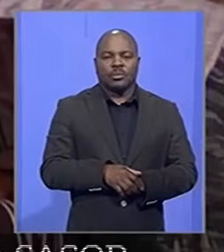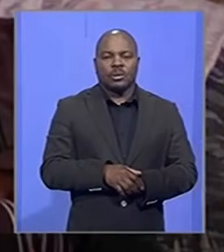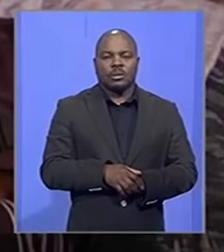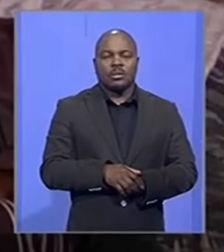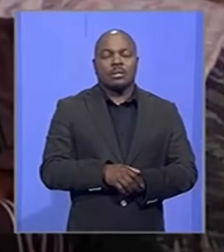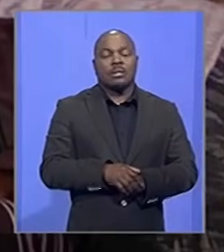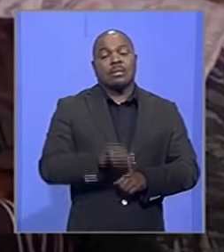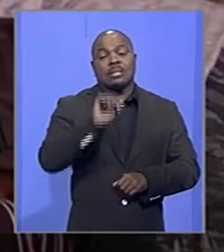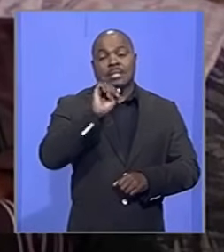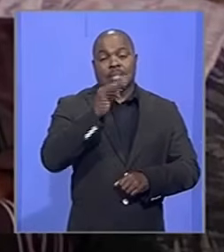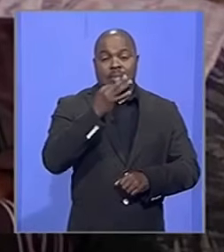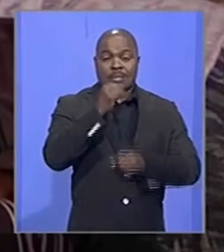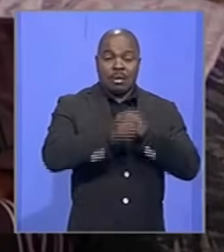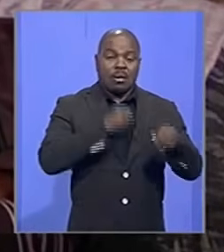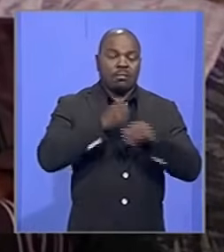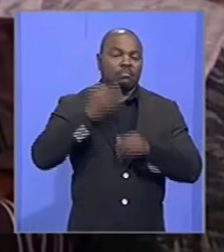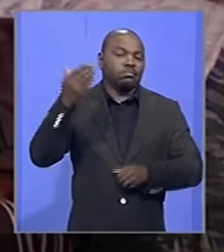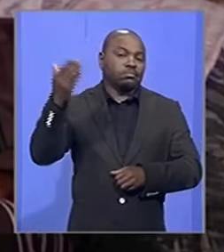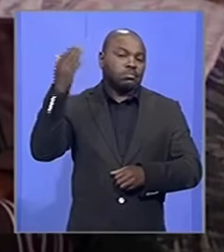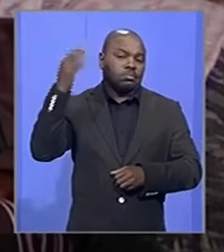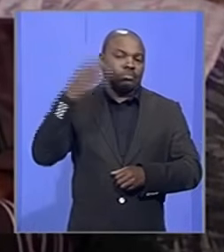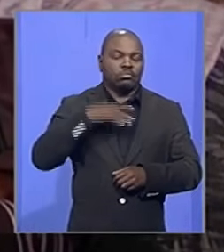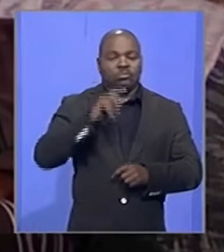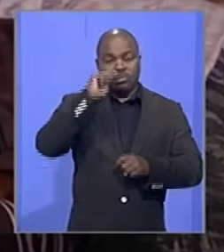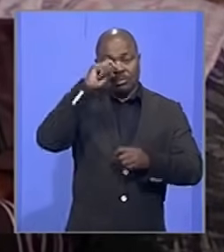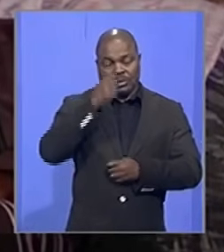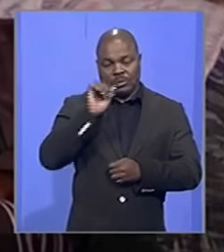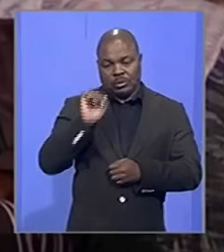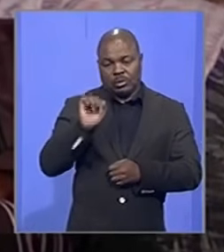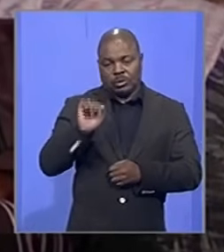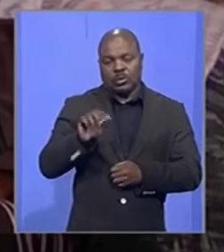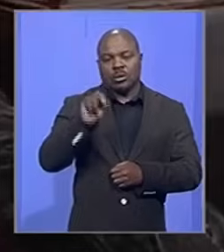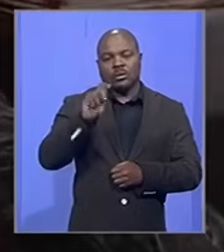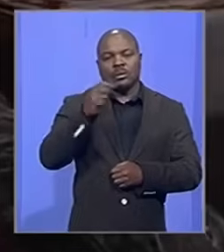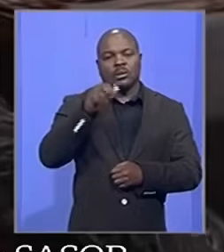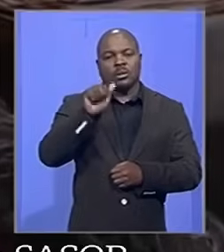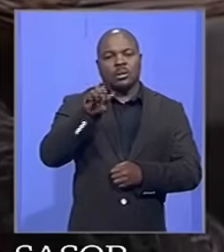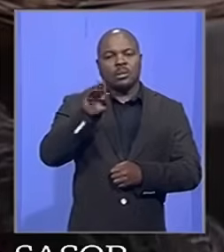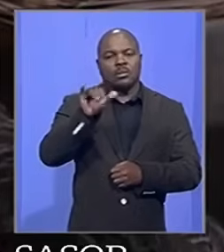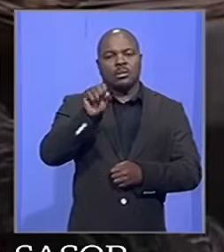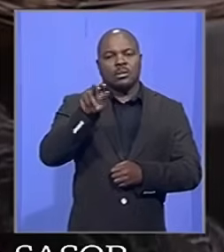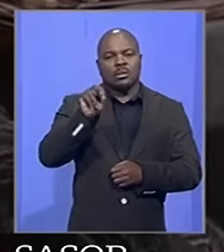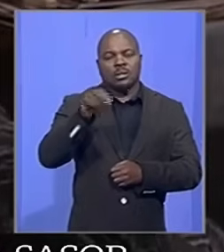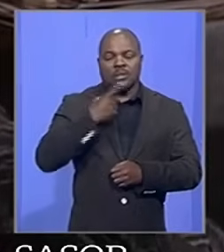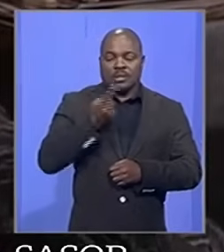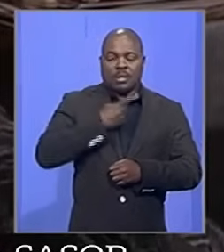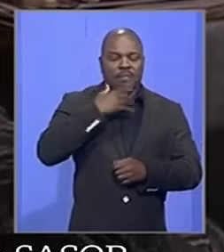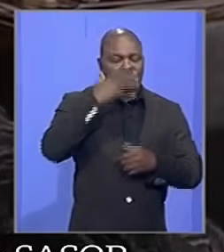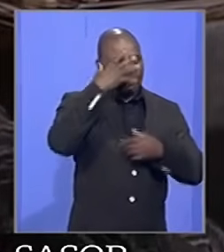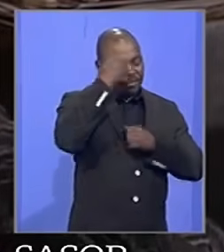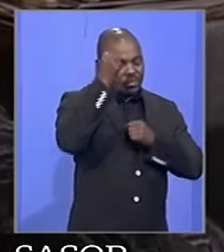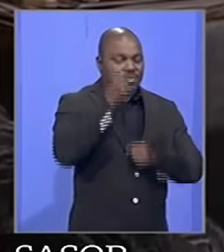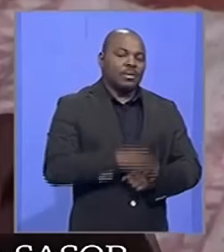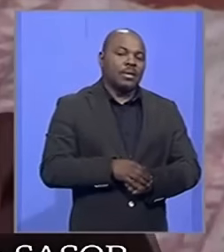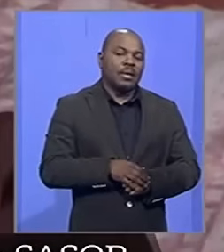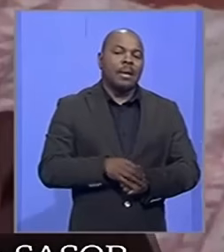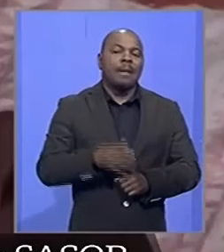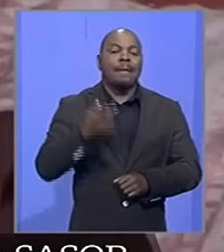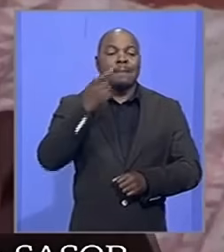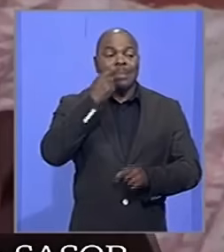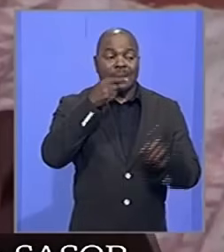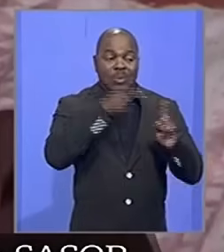Dingwaga di le 3 tse di fetileng morwae Nthabisentsi Makwane o na ipolaya. Lelapa la gagwe la re monna yono wa dingwaga